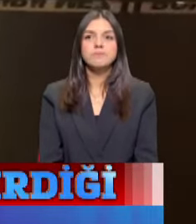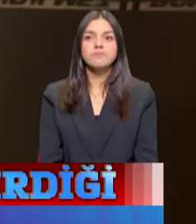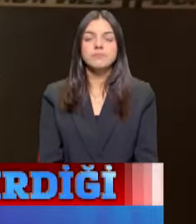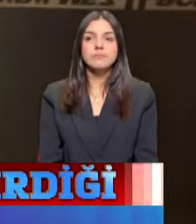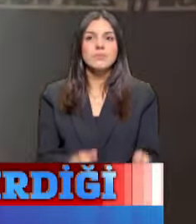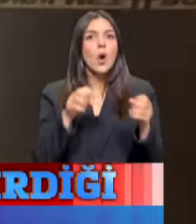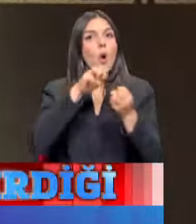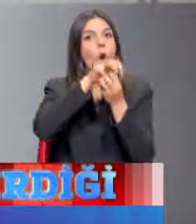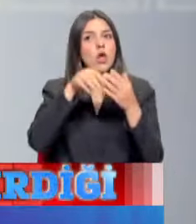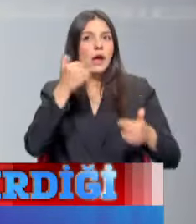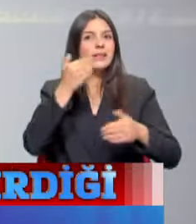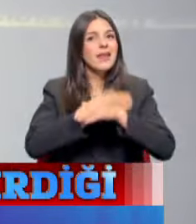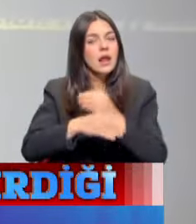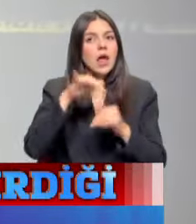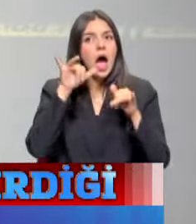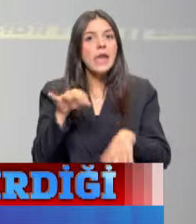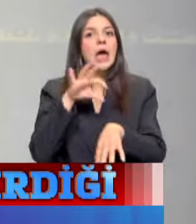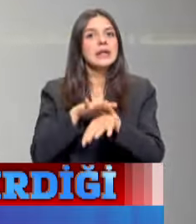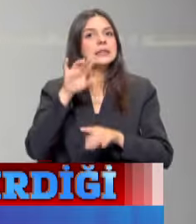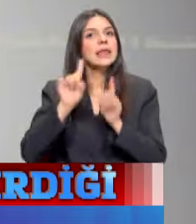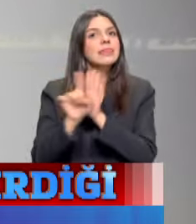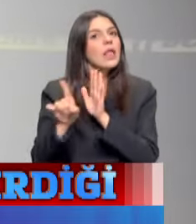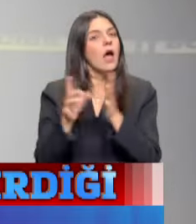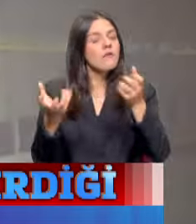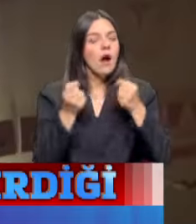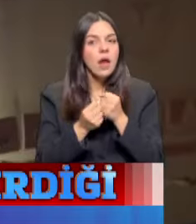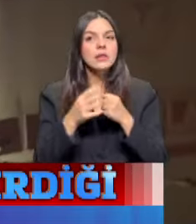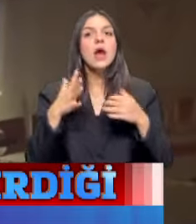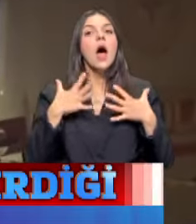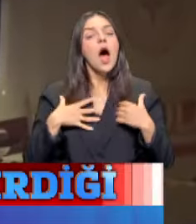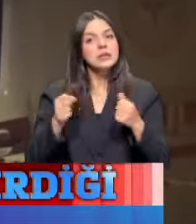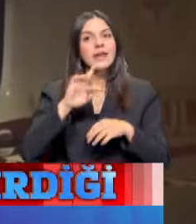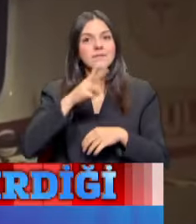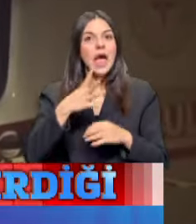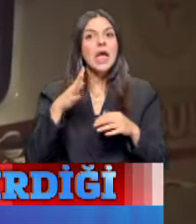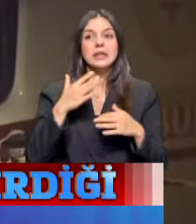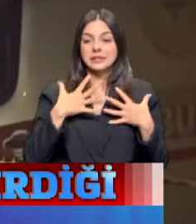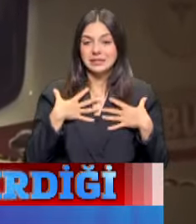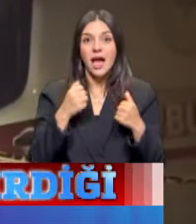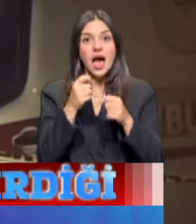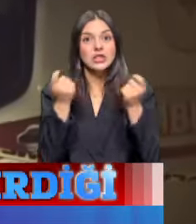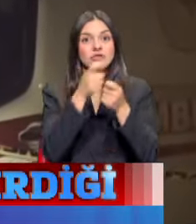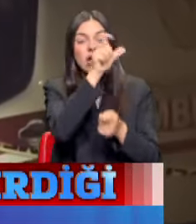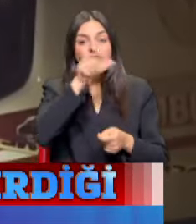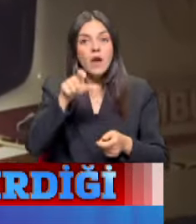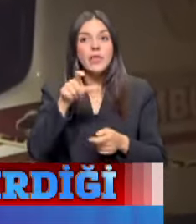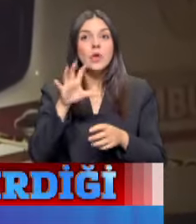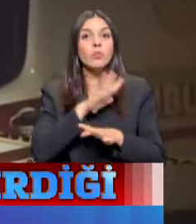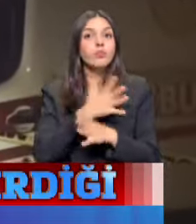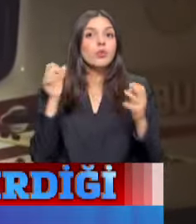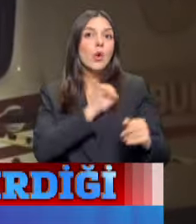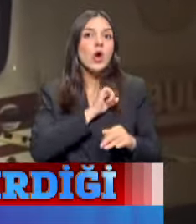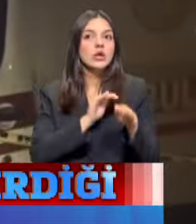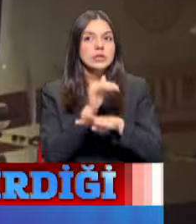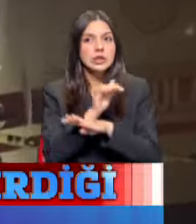Saldırıda yaralananlar hemen aynı hastanede tedavi altına alındı. Hastalar ve sağlıkçılar büyük korku yaşadı. Kurşunlar hastane camları